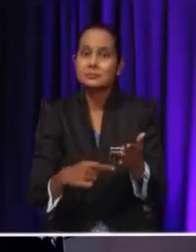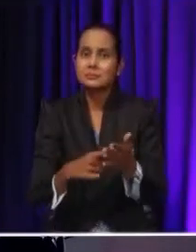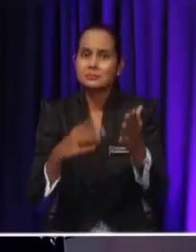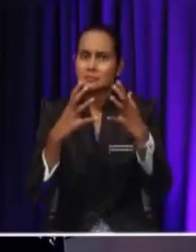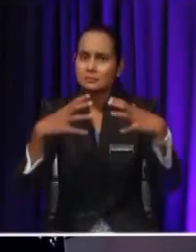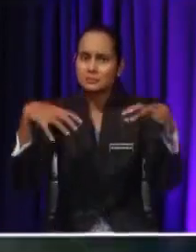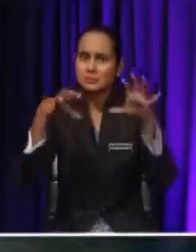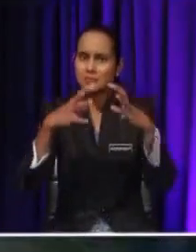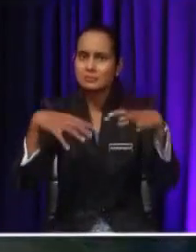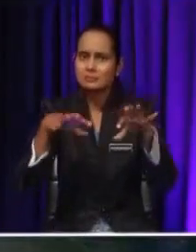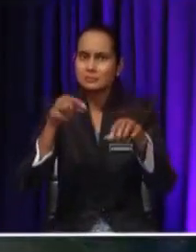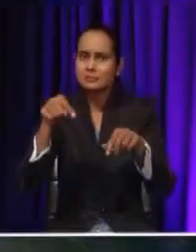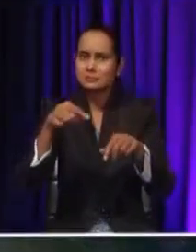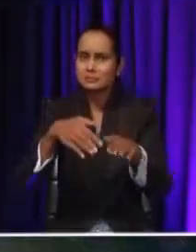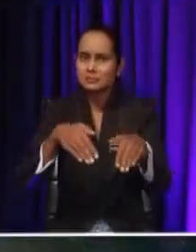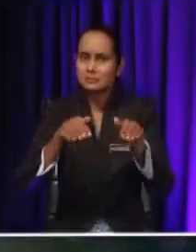nih